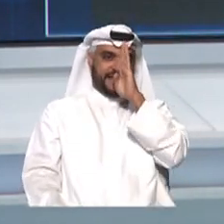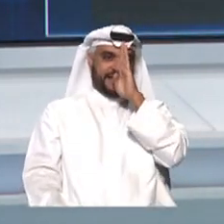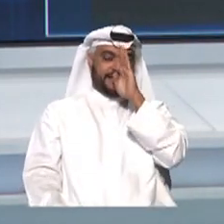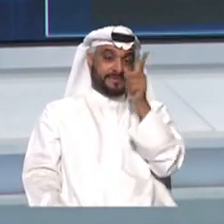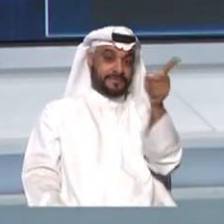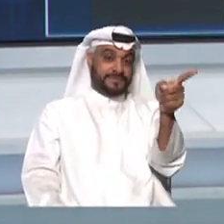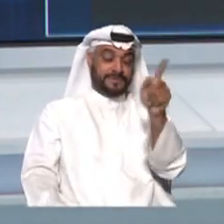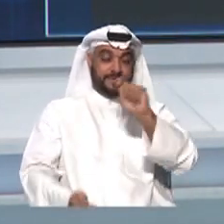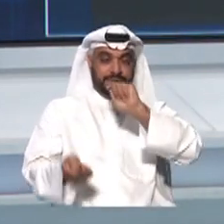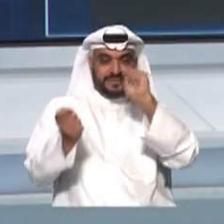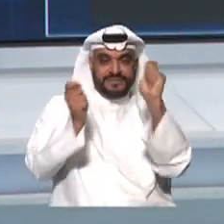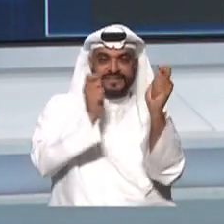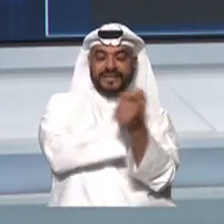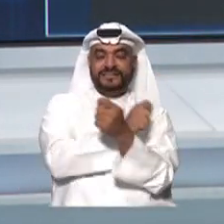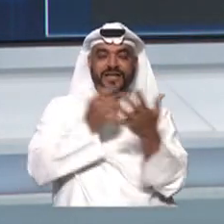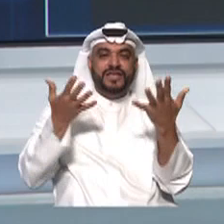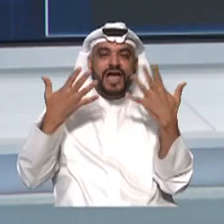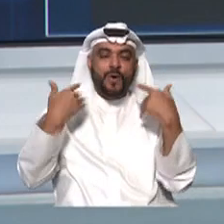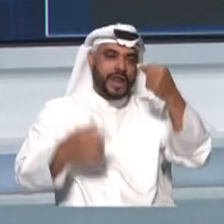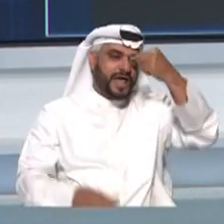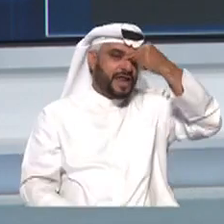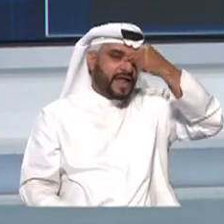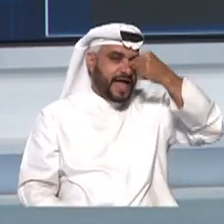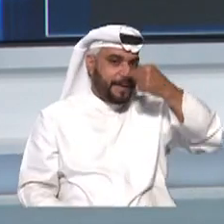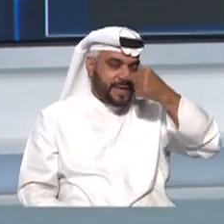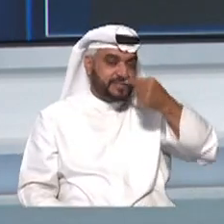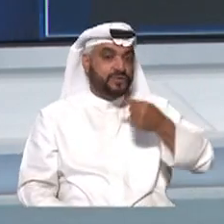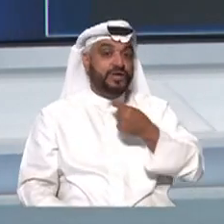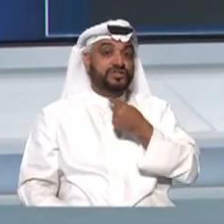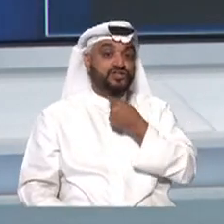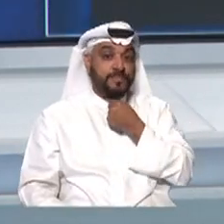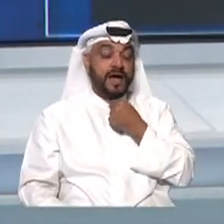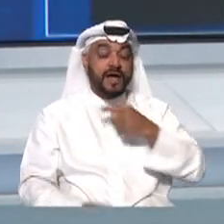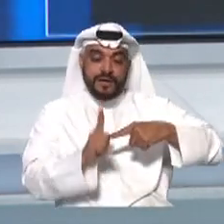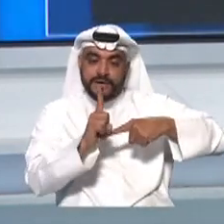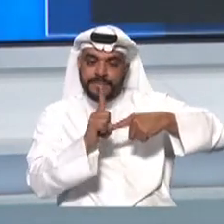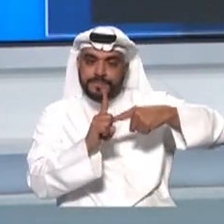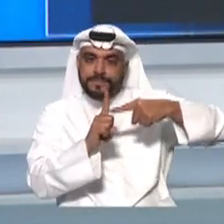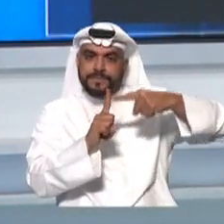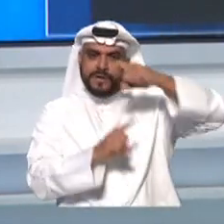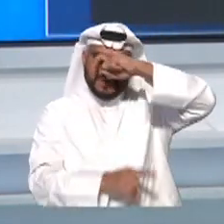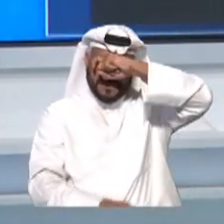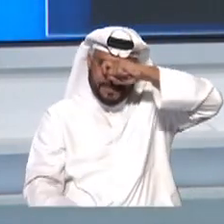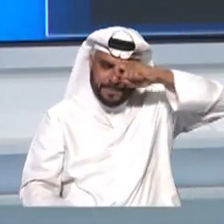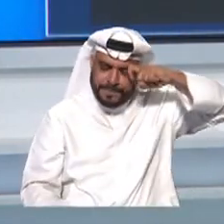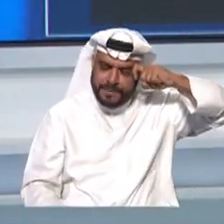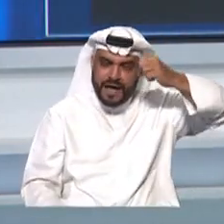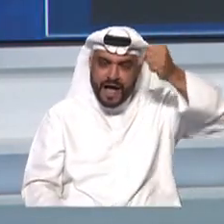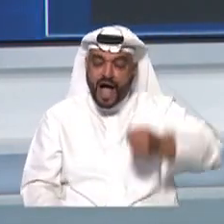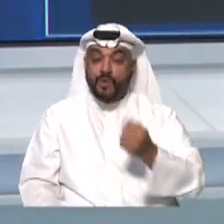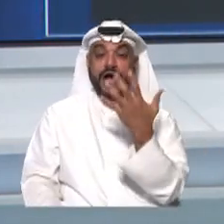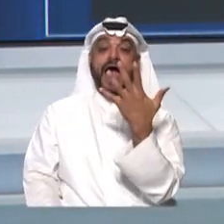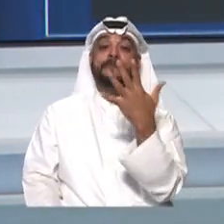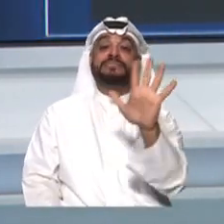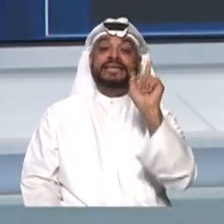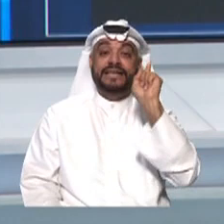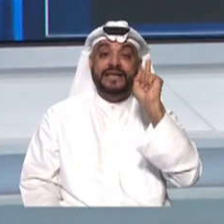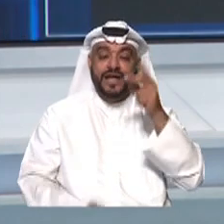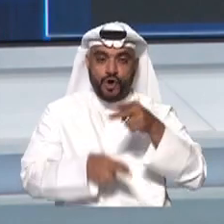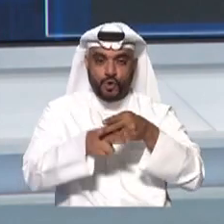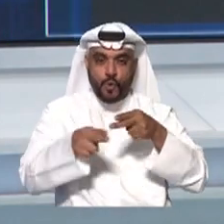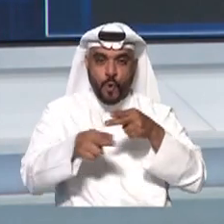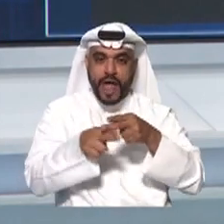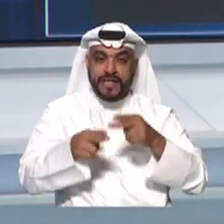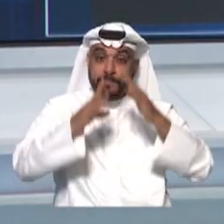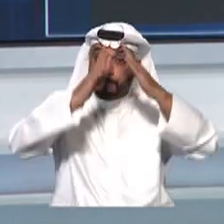إلى رياح شمالية غربية يوم الخميس والجمعة، وأيضا ارتفاع في درجات الحرارة متوقع 50 درجة مئوية على مدينة الكويت، ورياح شمالية